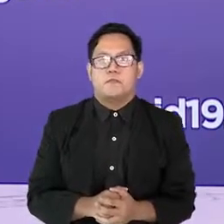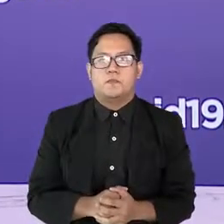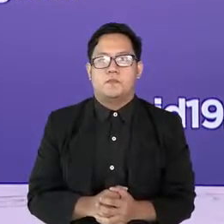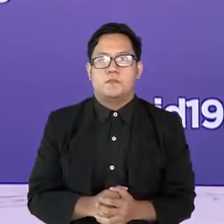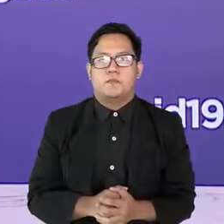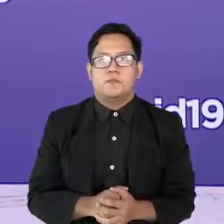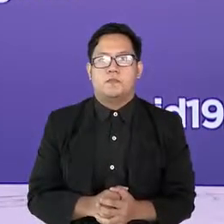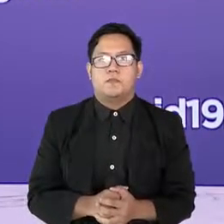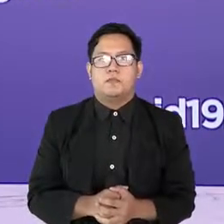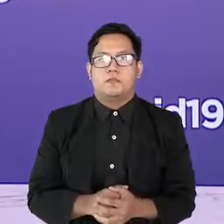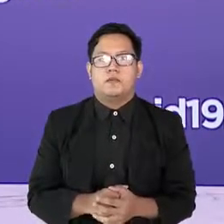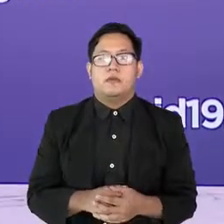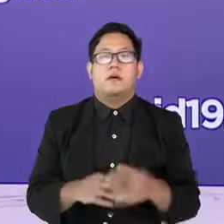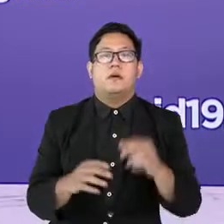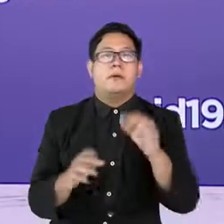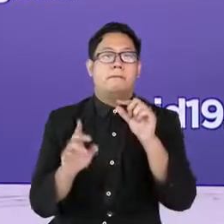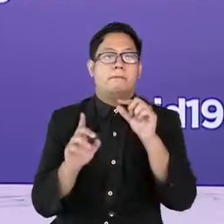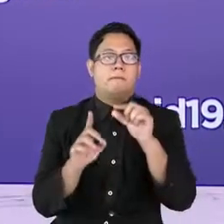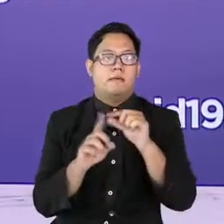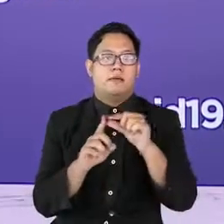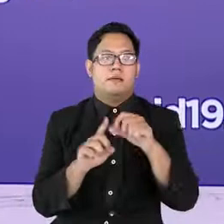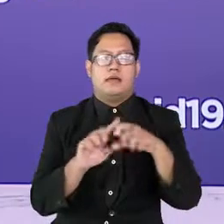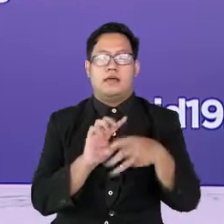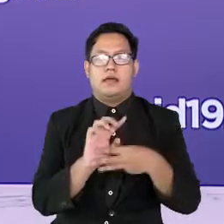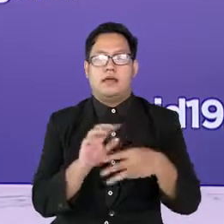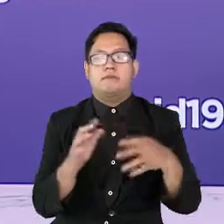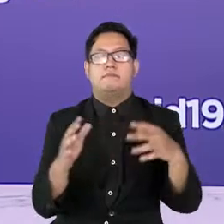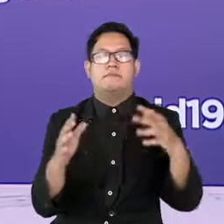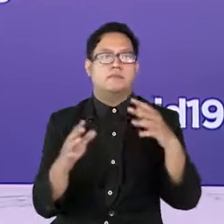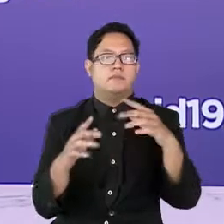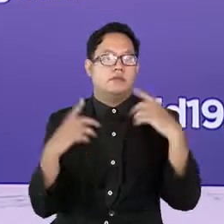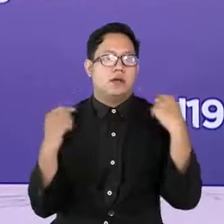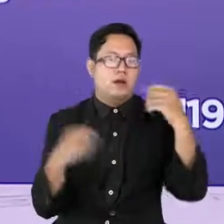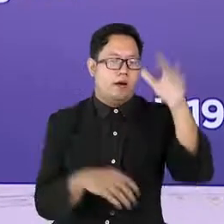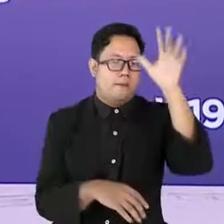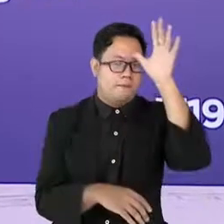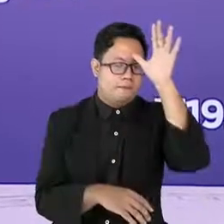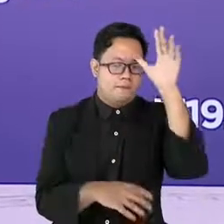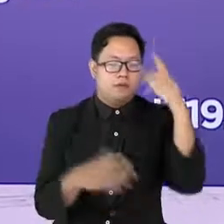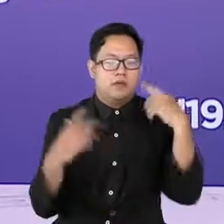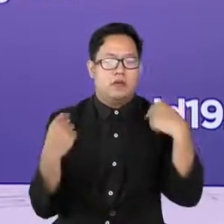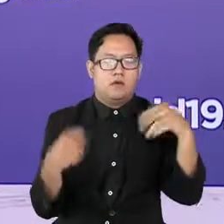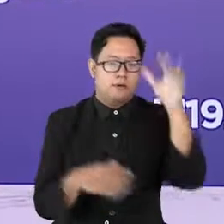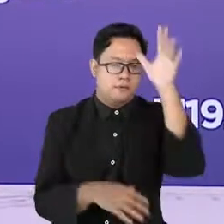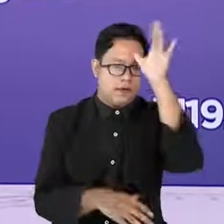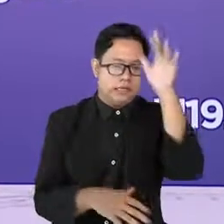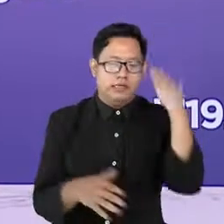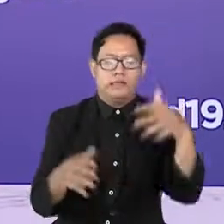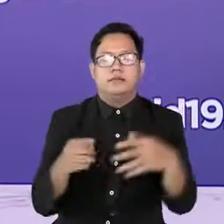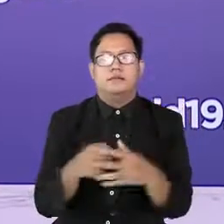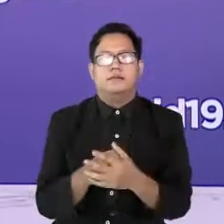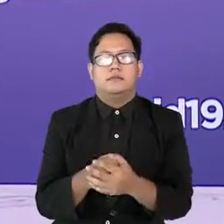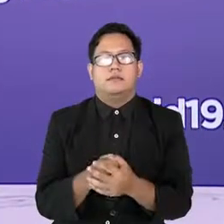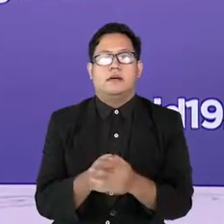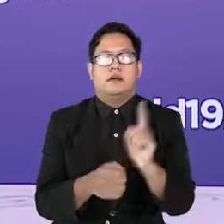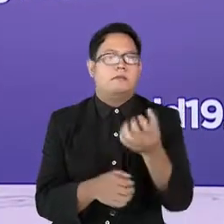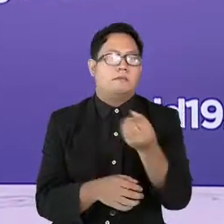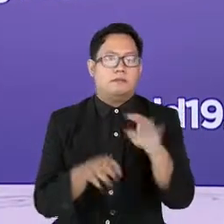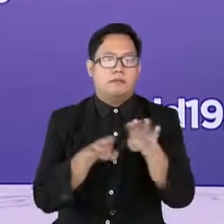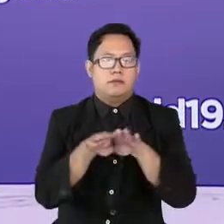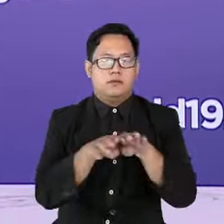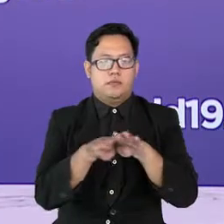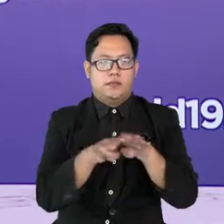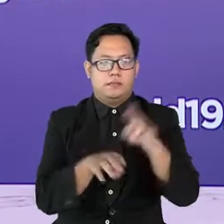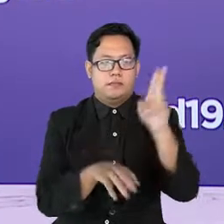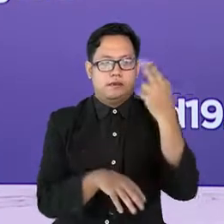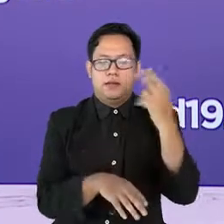rinci untuk bpkm di wilayah jawa-bali terdapat beberapa poin penyesuaian yang dilakukan pemerintah meliputi